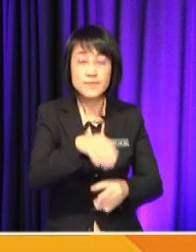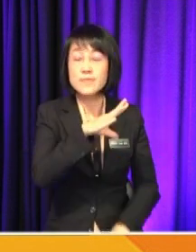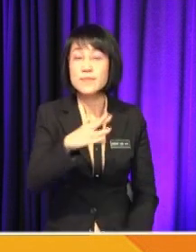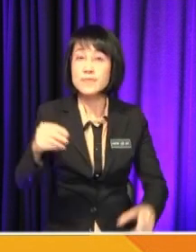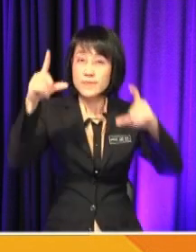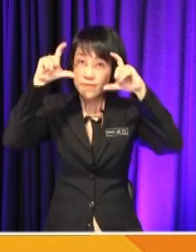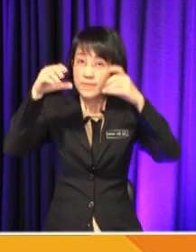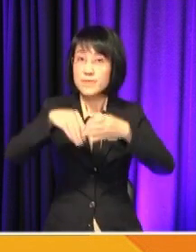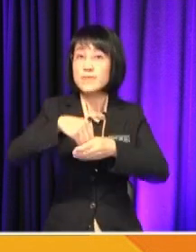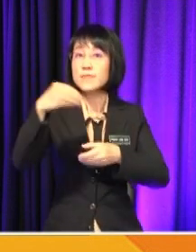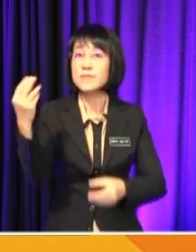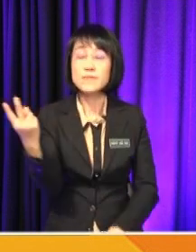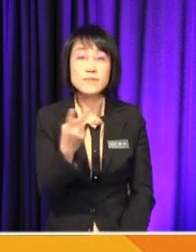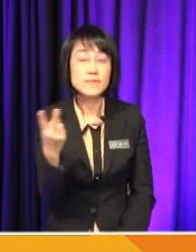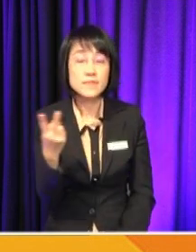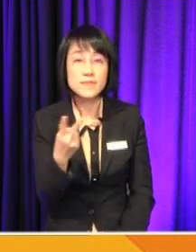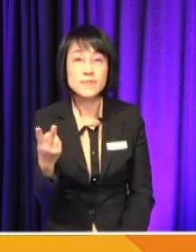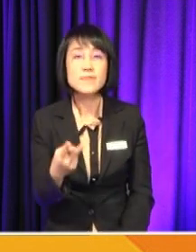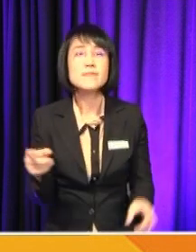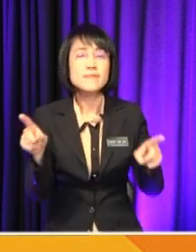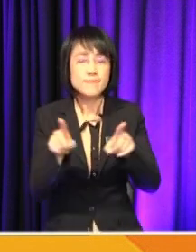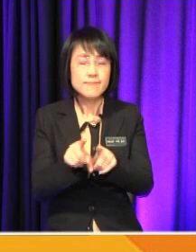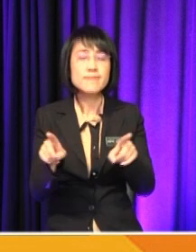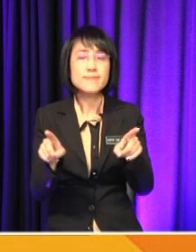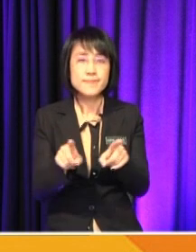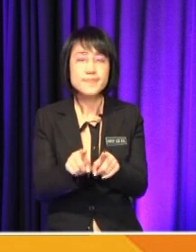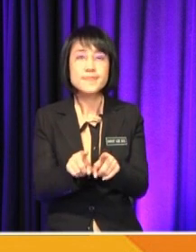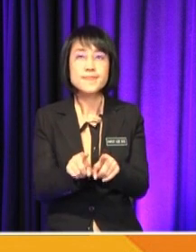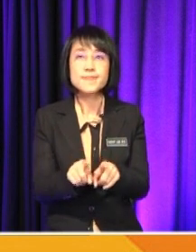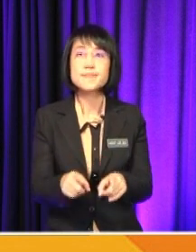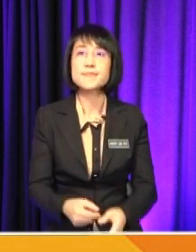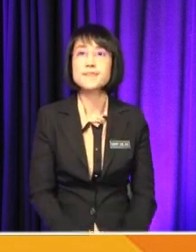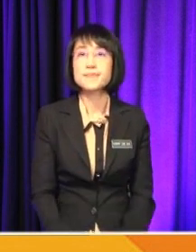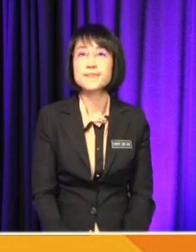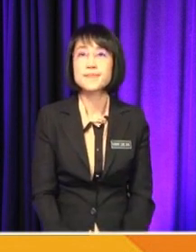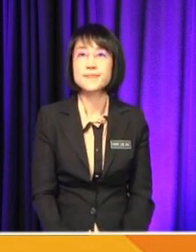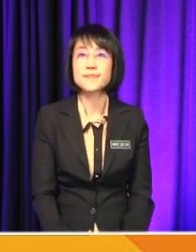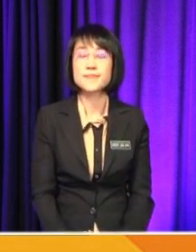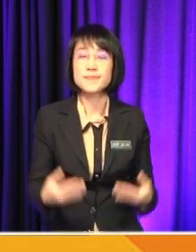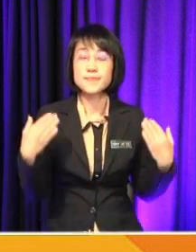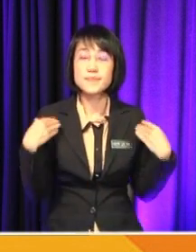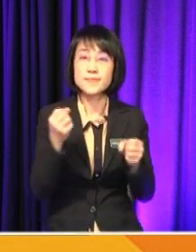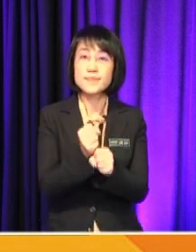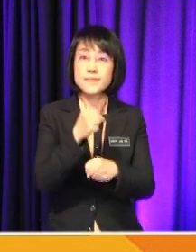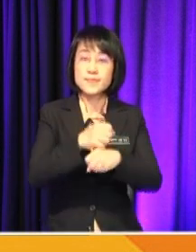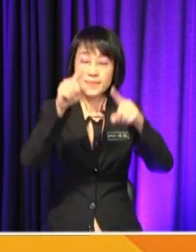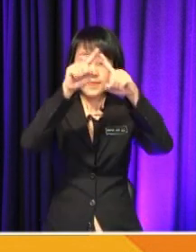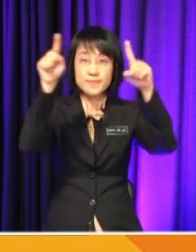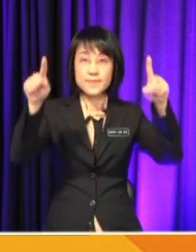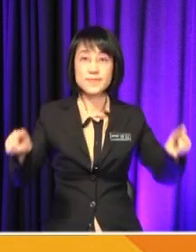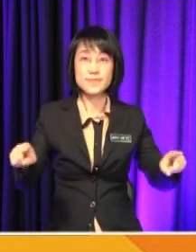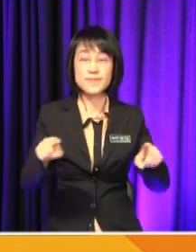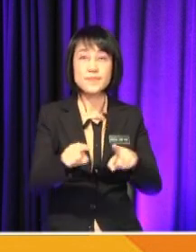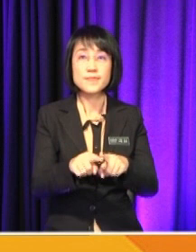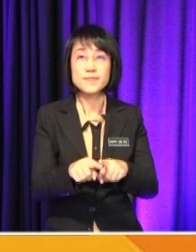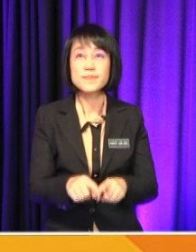dimana kedua-duanya seakan-akan sama Oke kita ada bentuk kotak dan juga bentuk